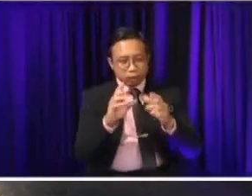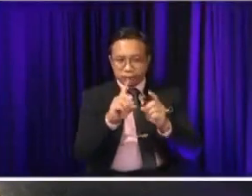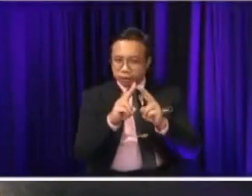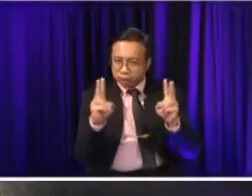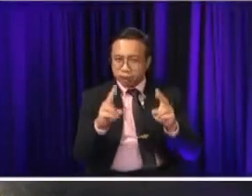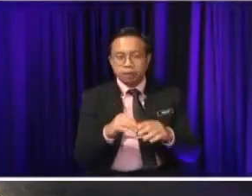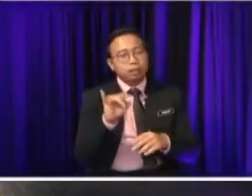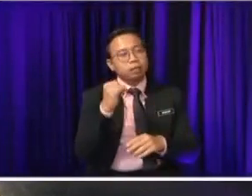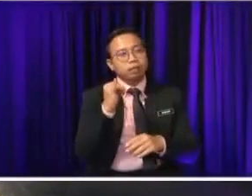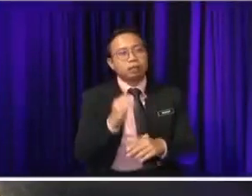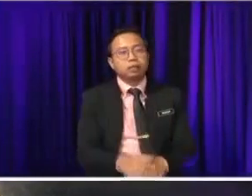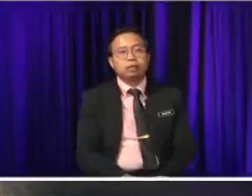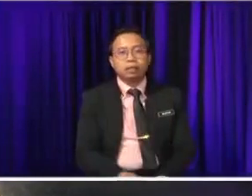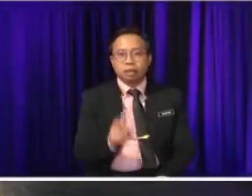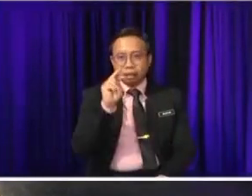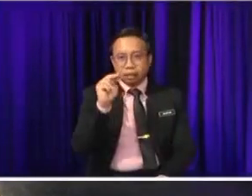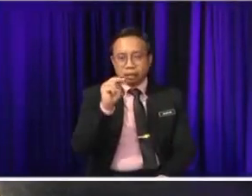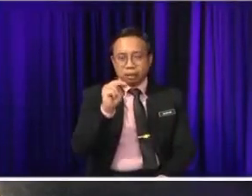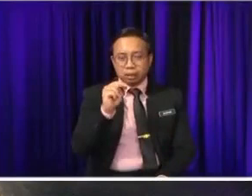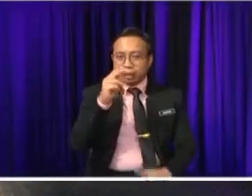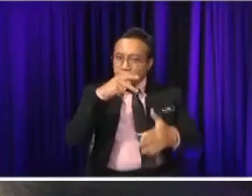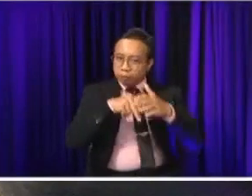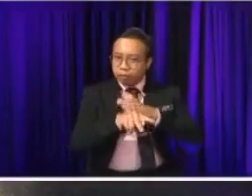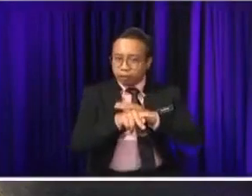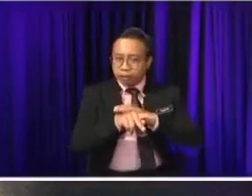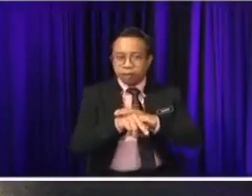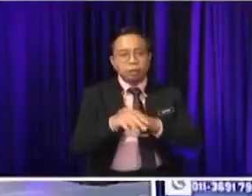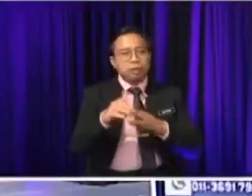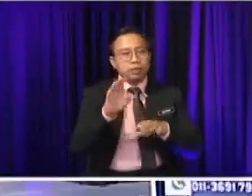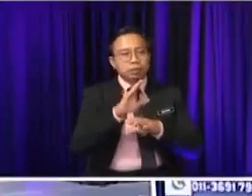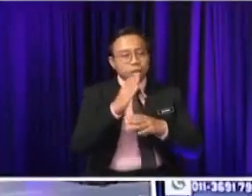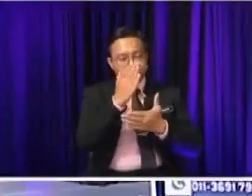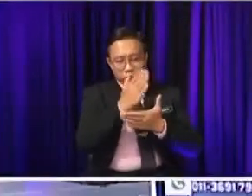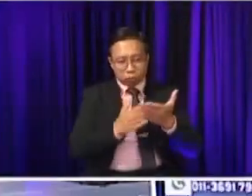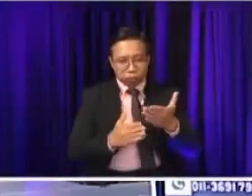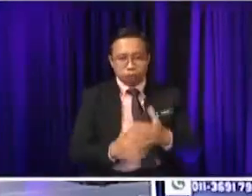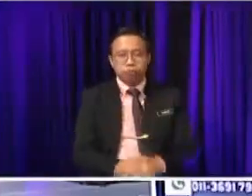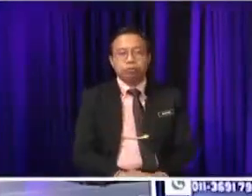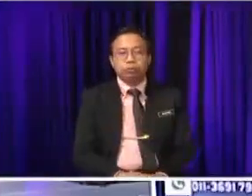tidak boleh nanti bila cetak dia akan makan maksudnya dia akan potong